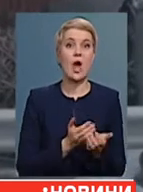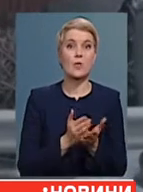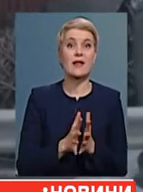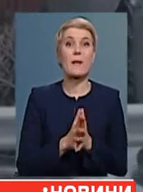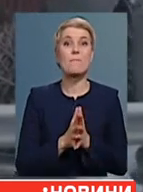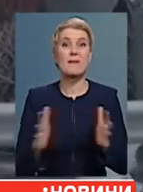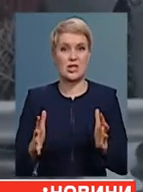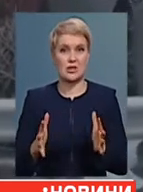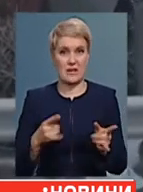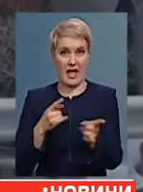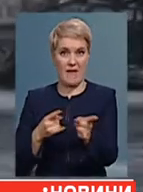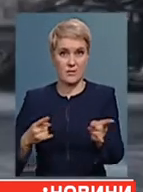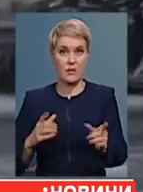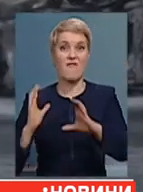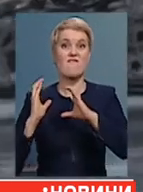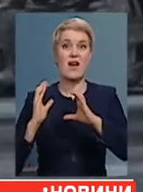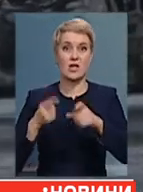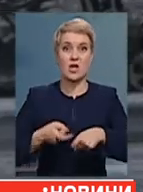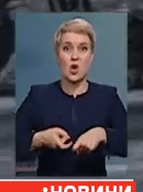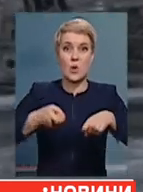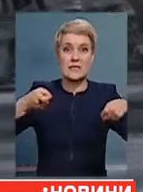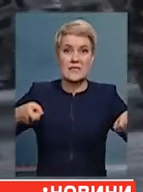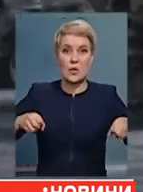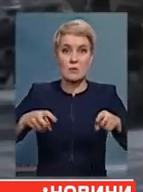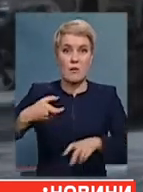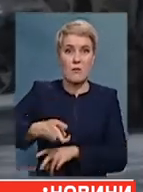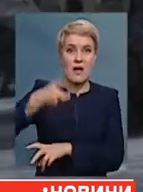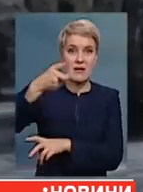– вантажівки. Їх роз'єднують підйомними кранами. Ділянку дороги закрито.